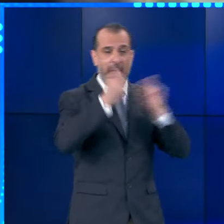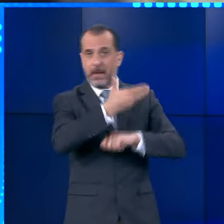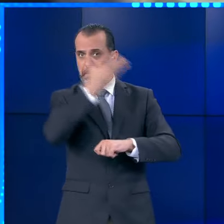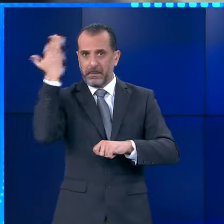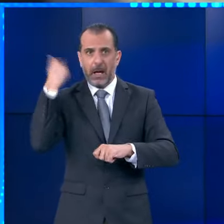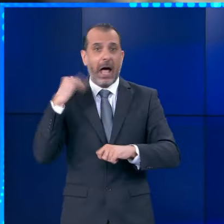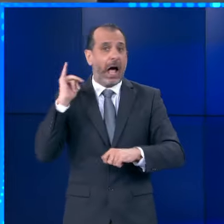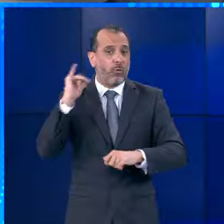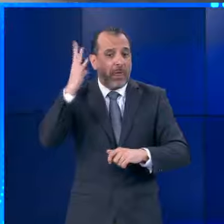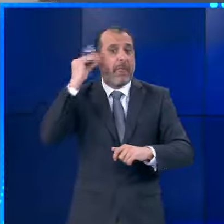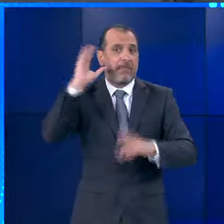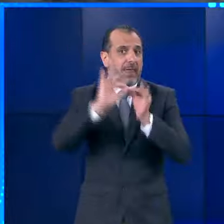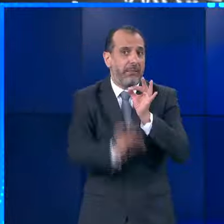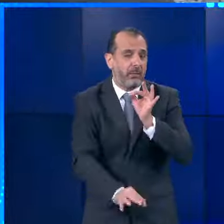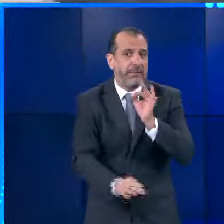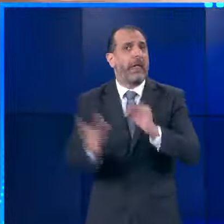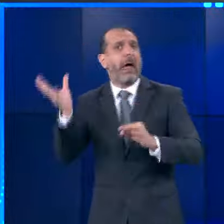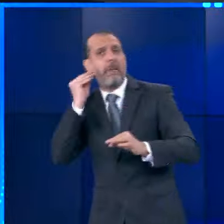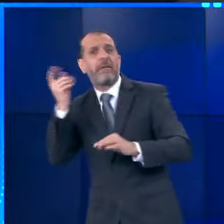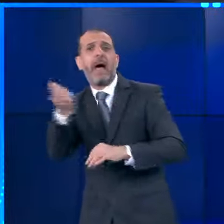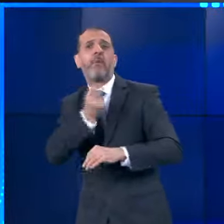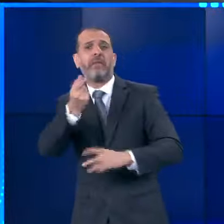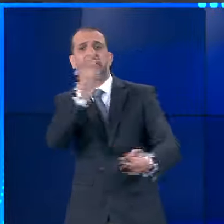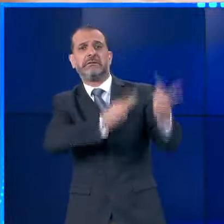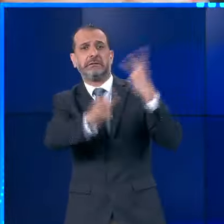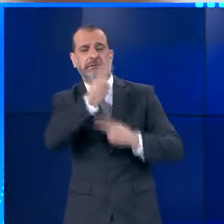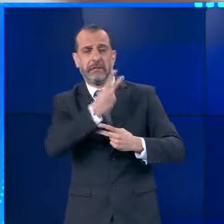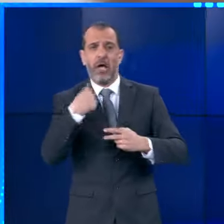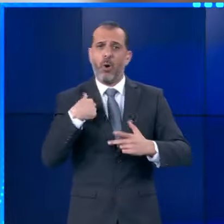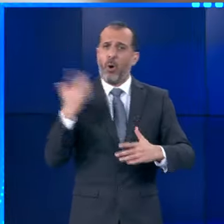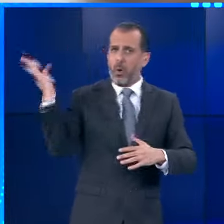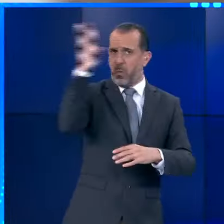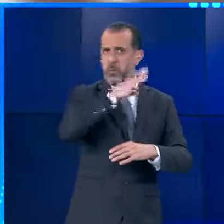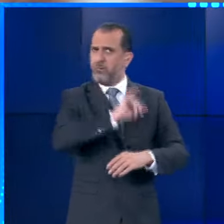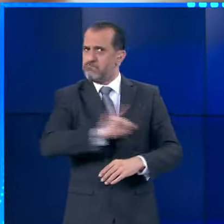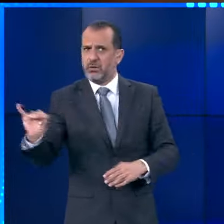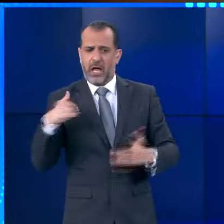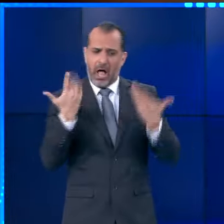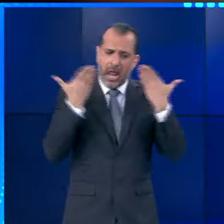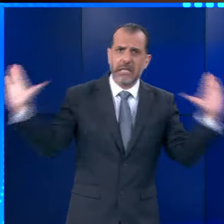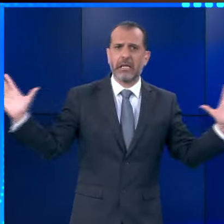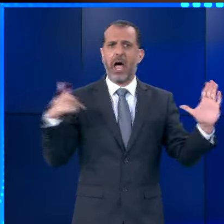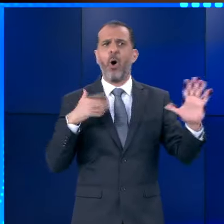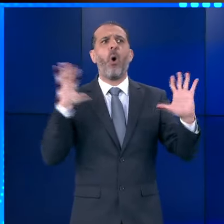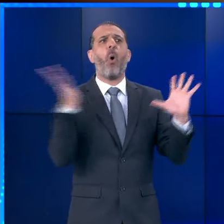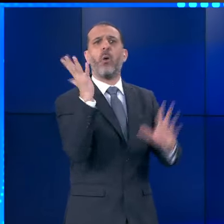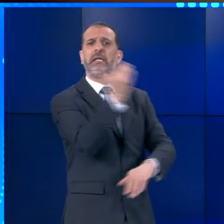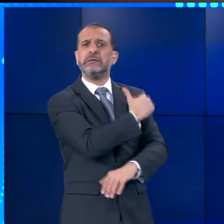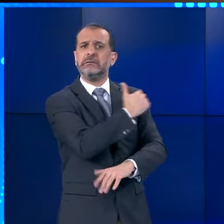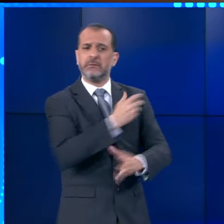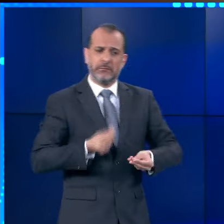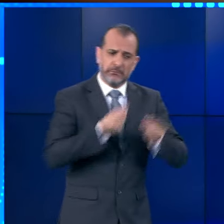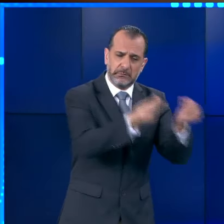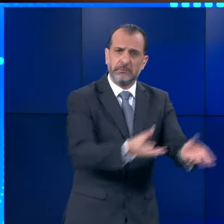ειδήσεις. Υποστηρίζει μεταξύ άλλων ότι από πλευράς μου είμαι πάντα εδώ, ουδέποτε κρύφτηκα, έχω παραδώσει στις αρχές όλα τα στοιχεία από τα οποία προκύπτει